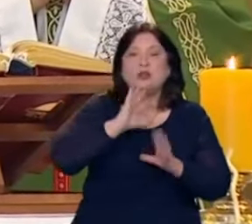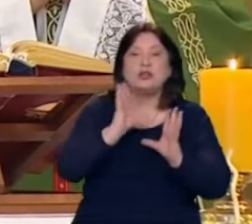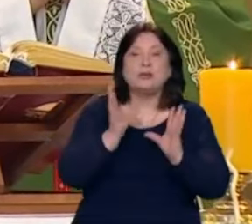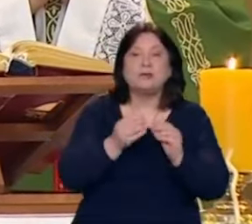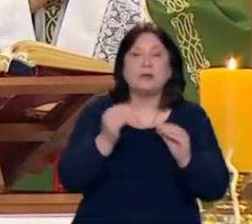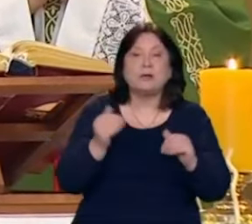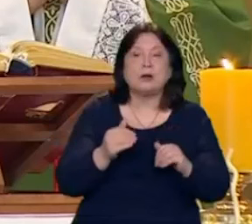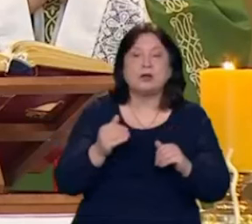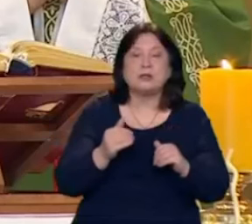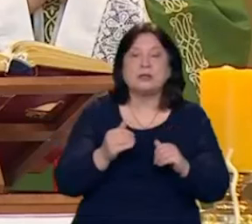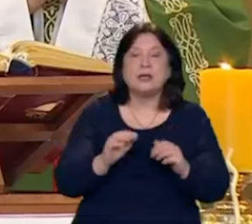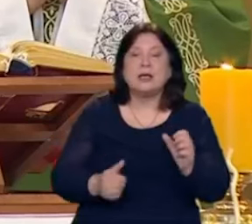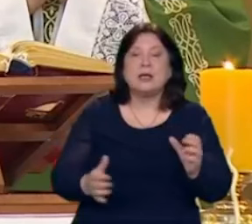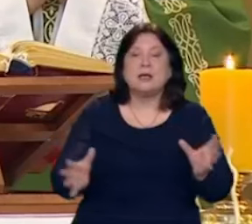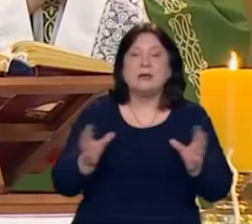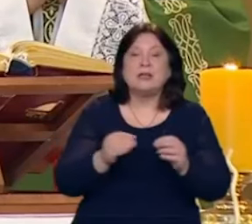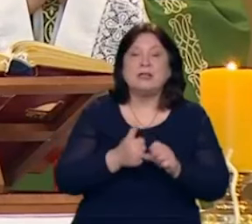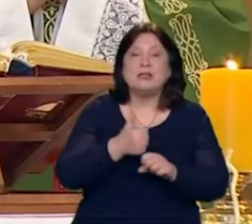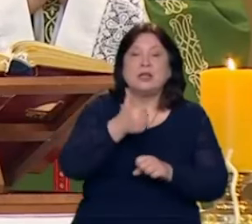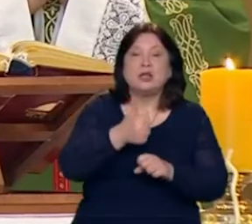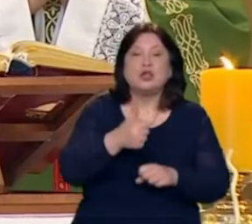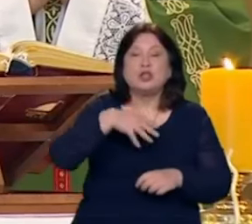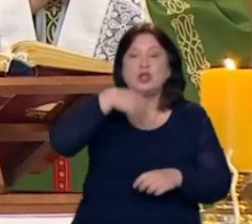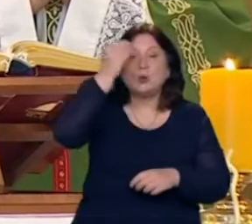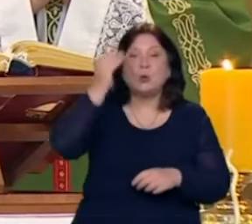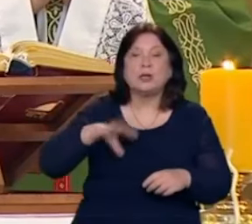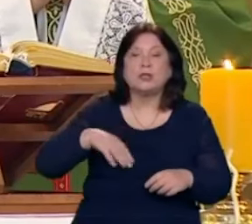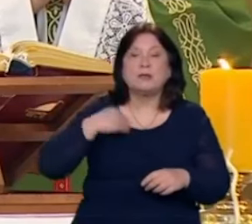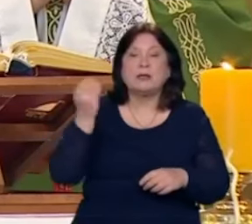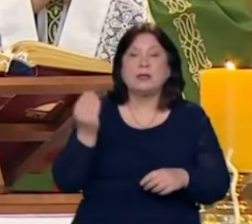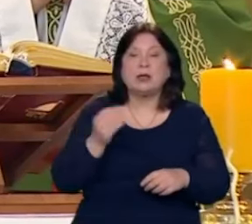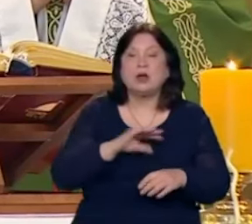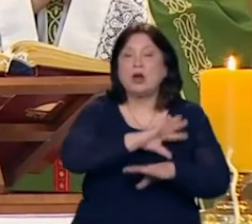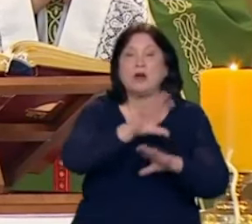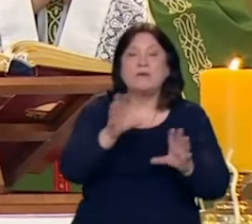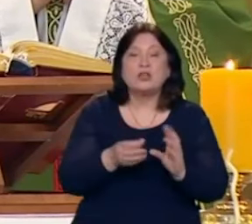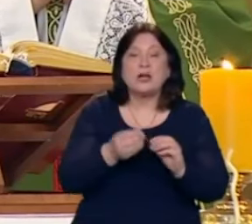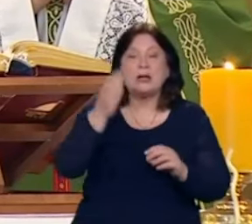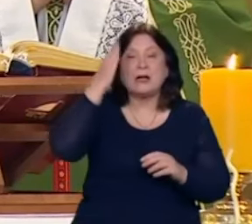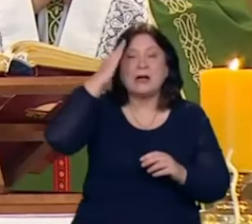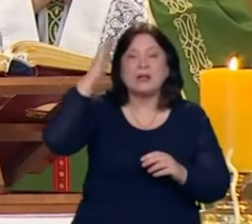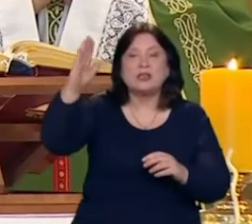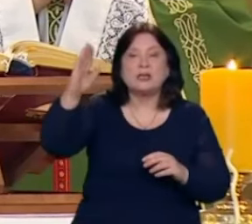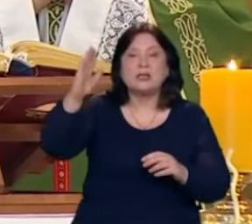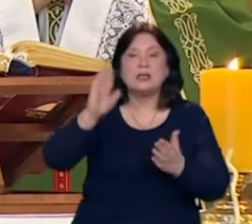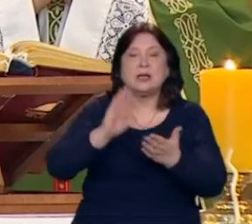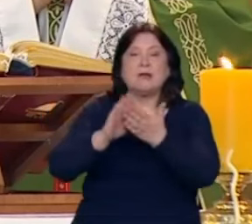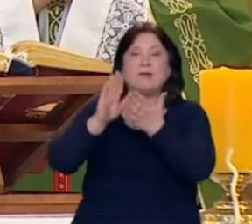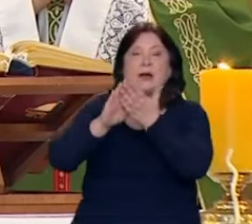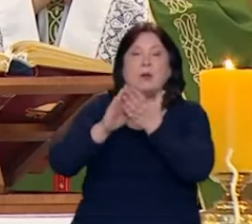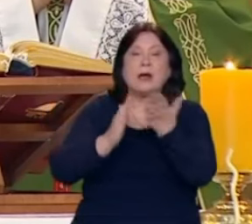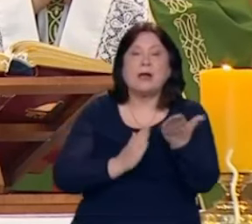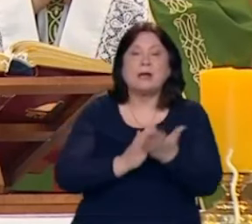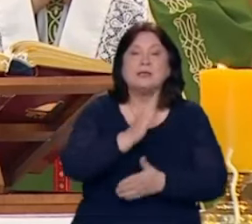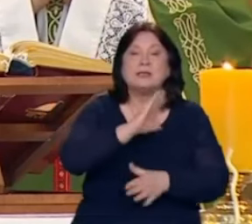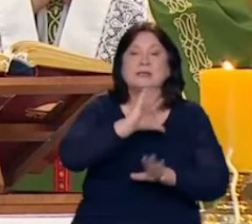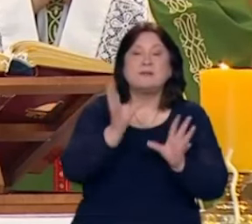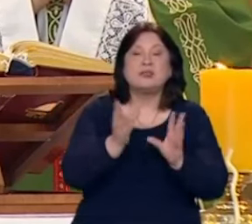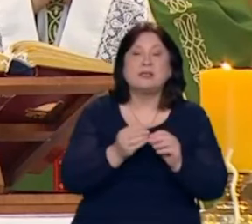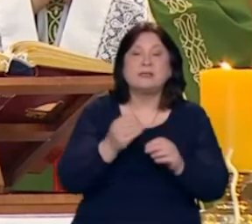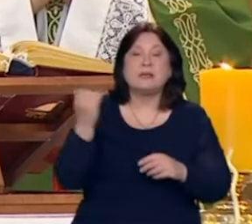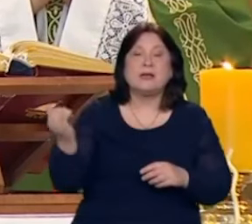Wszechmogący w jedności Ducha Świętego wszelka Cześć i chwała przez wszystkie